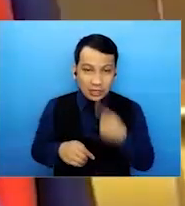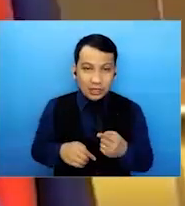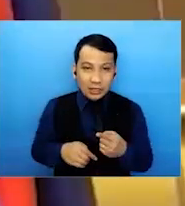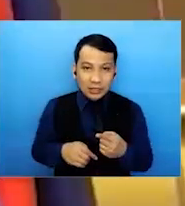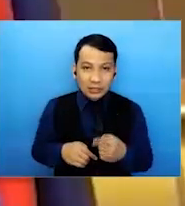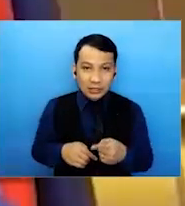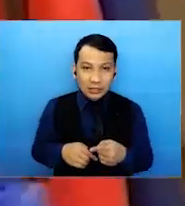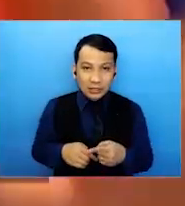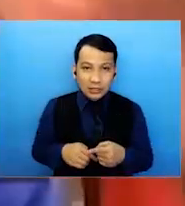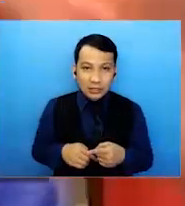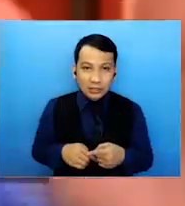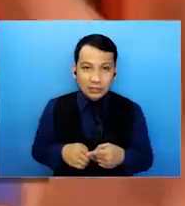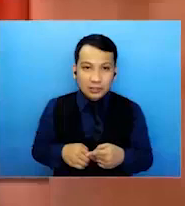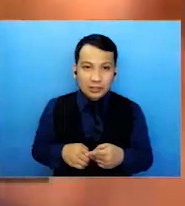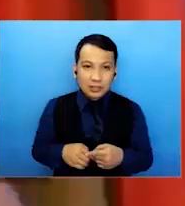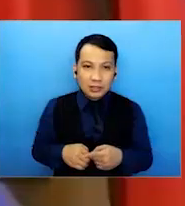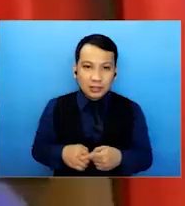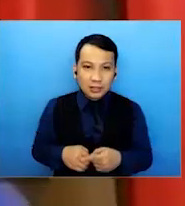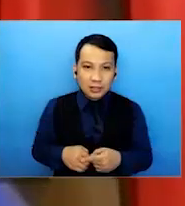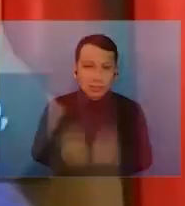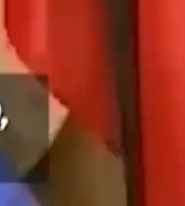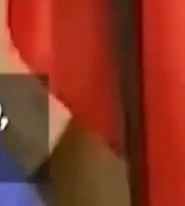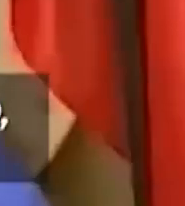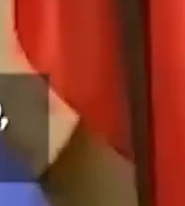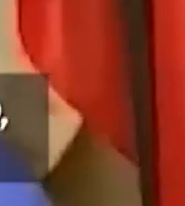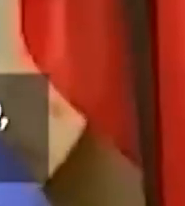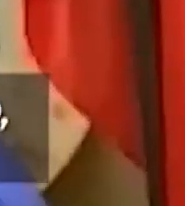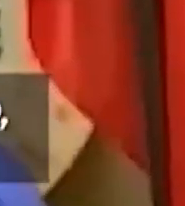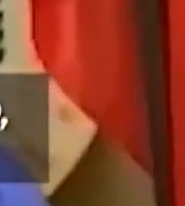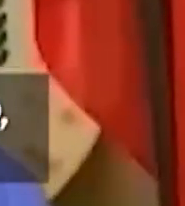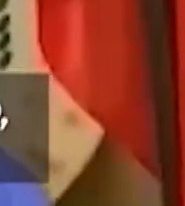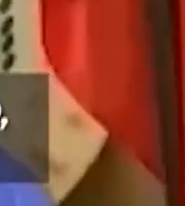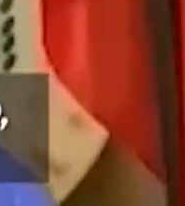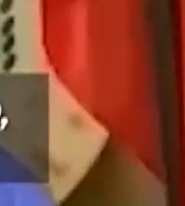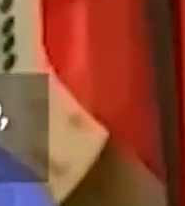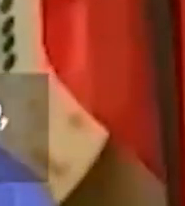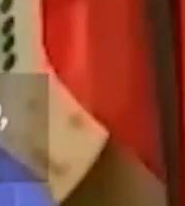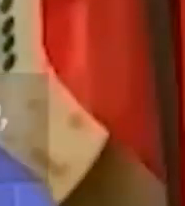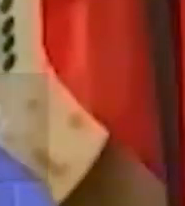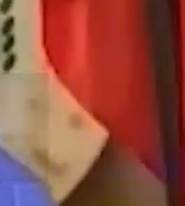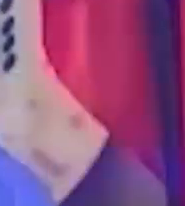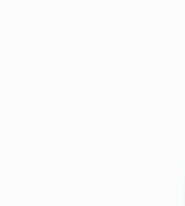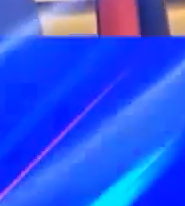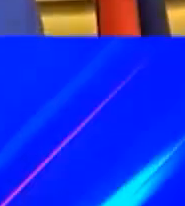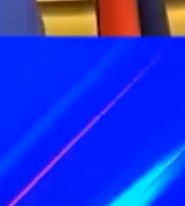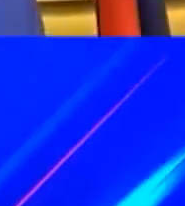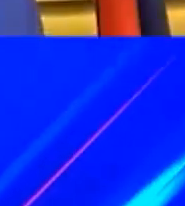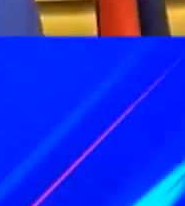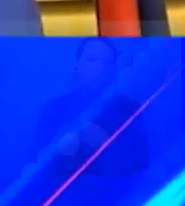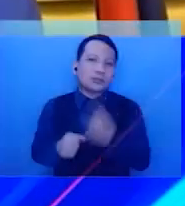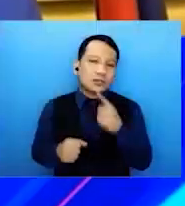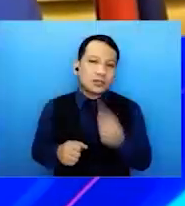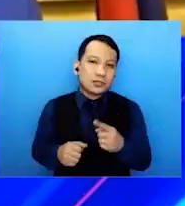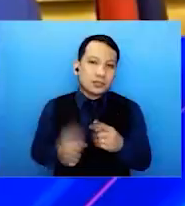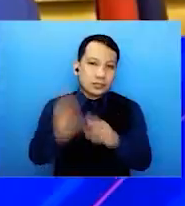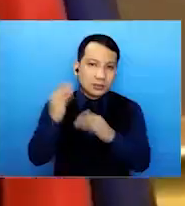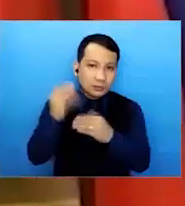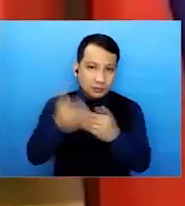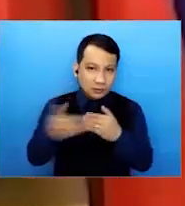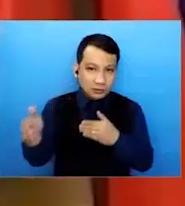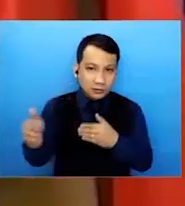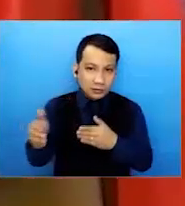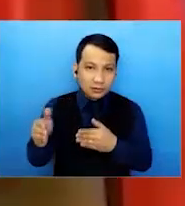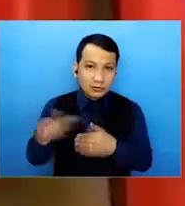Ang problema lang talaga, halos karamihan ng mga namumuno, puro mga kawatan. Pangarap ko dyan, yung mga kawatan